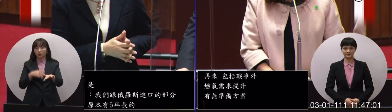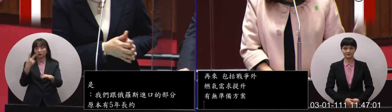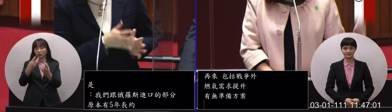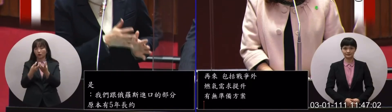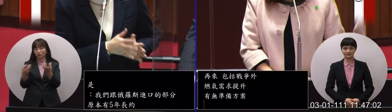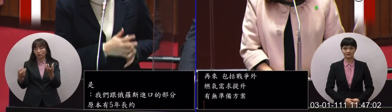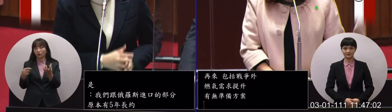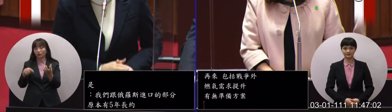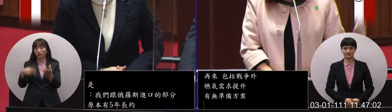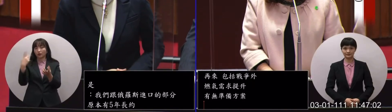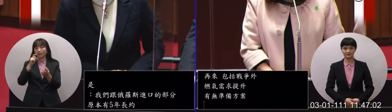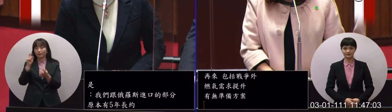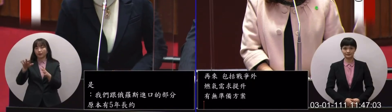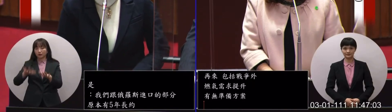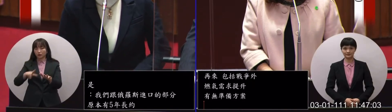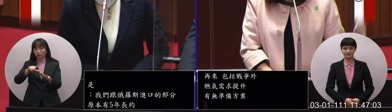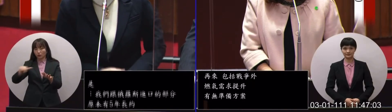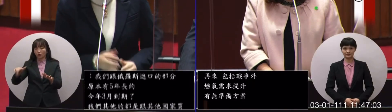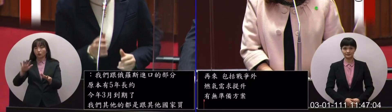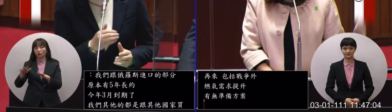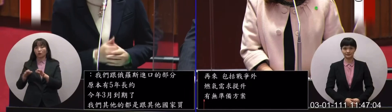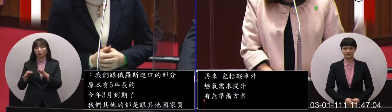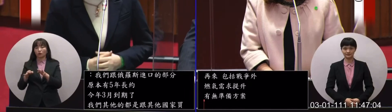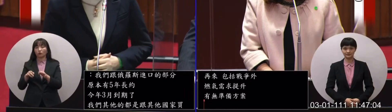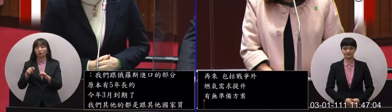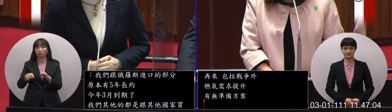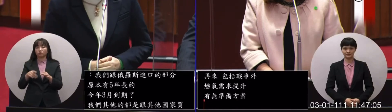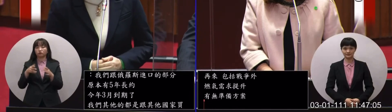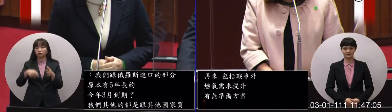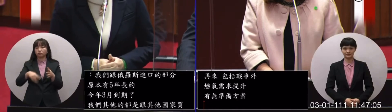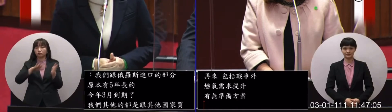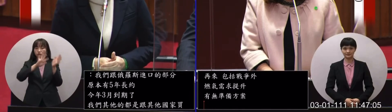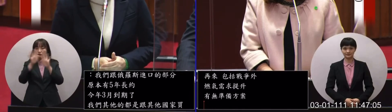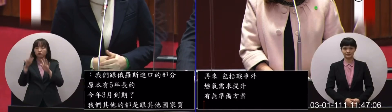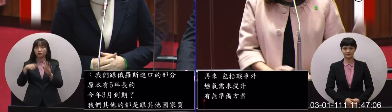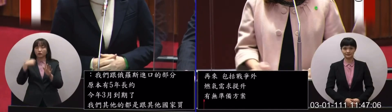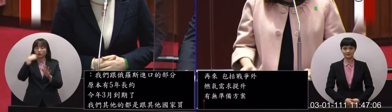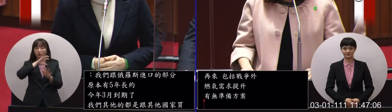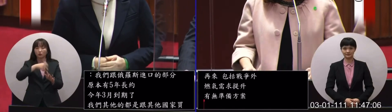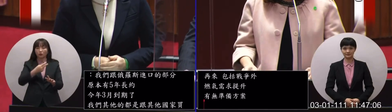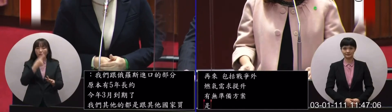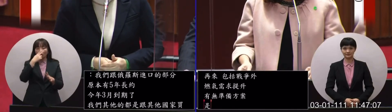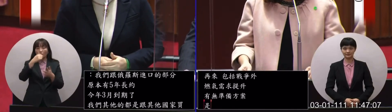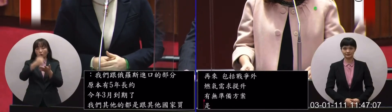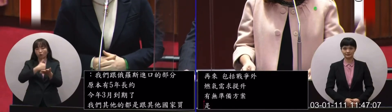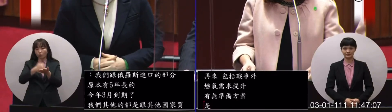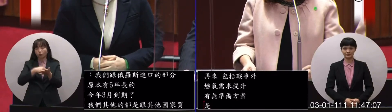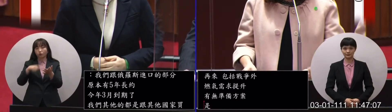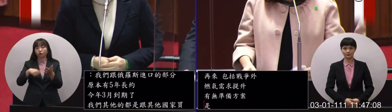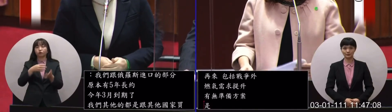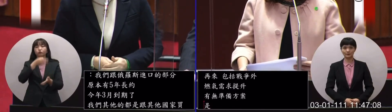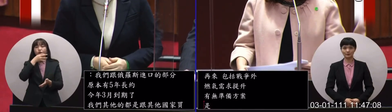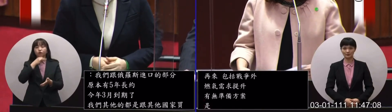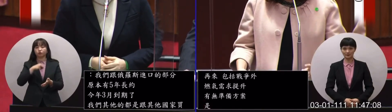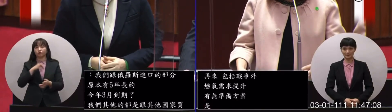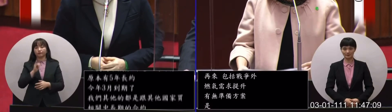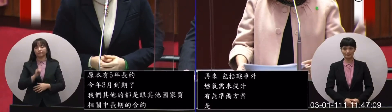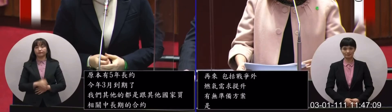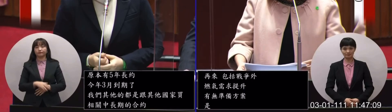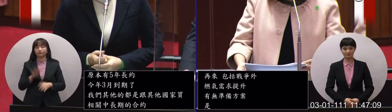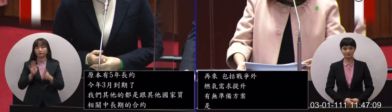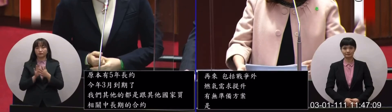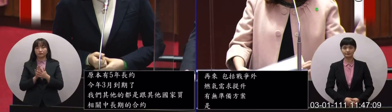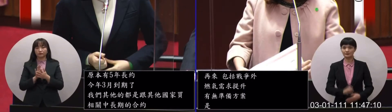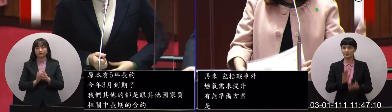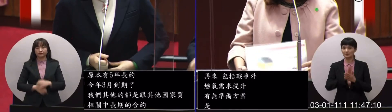分再去买现货市场，所以这个部分对我们的天然气的供应目前是没有问题。 那未来因为我